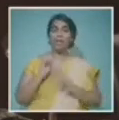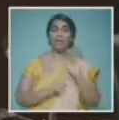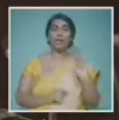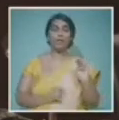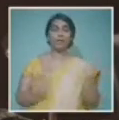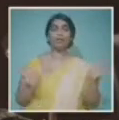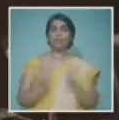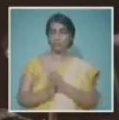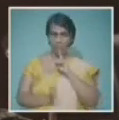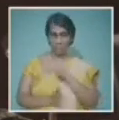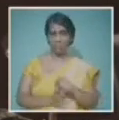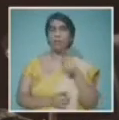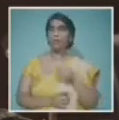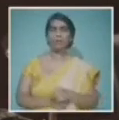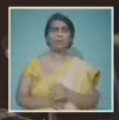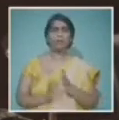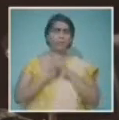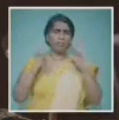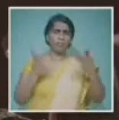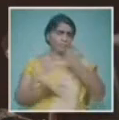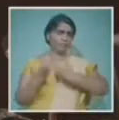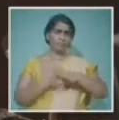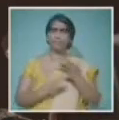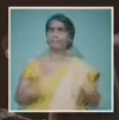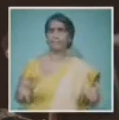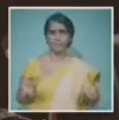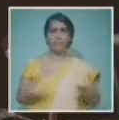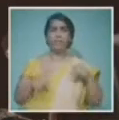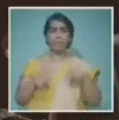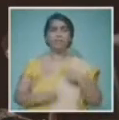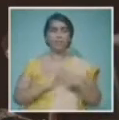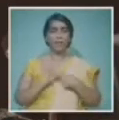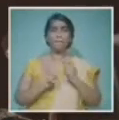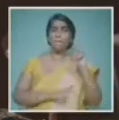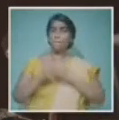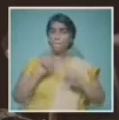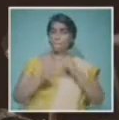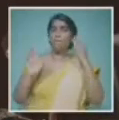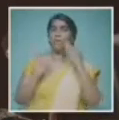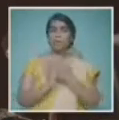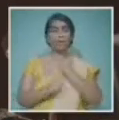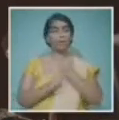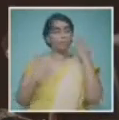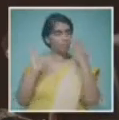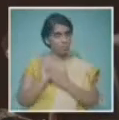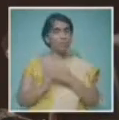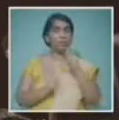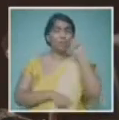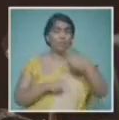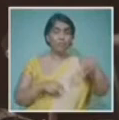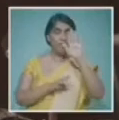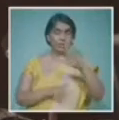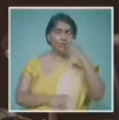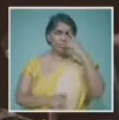කියලා දැන් සඳහන් වී තිබෙනවා. මේක ඉස්සාල විකාර තත්වයක් හදනවා. අද අපේ රටේ පාර්ලිමේන්තුව පිළිබඳවත් ආණ්ඩුව පිළිබඳවත් ජනතාවගේ ඇති වී